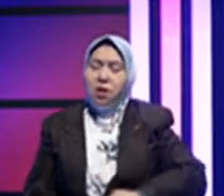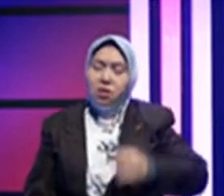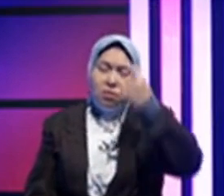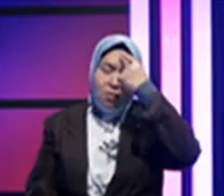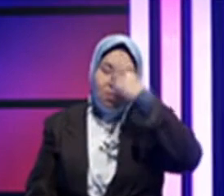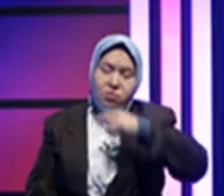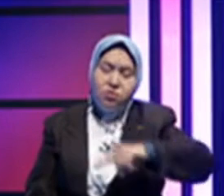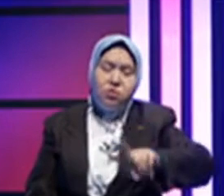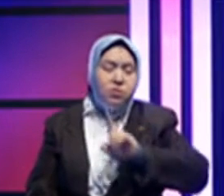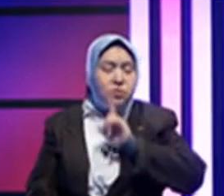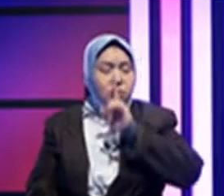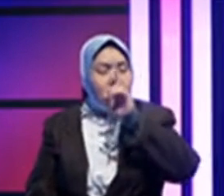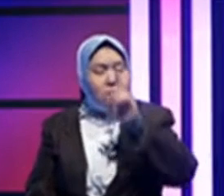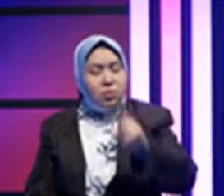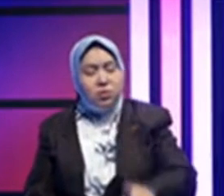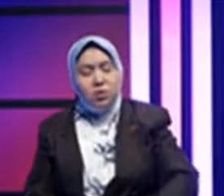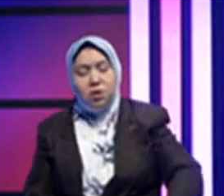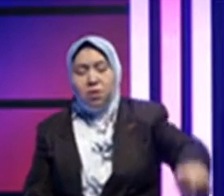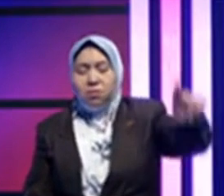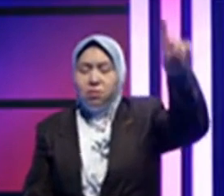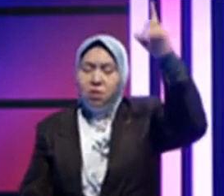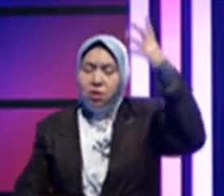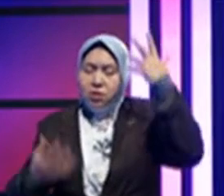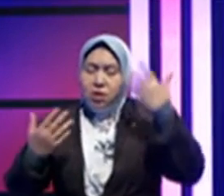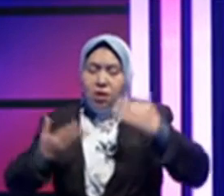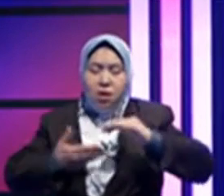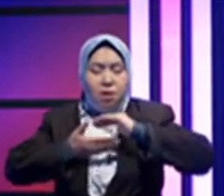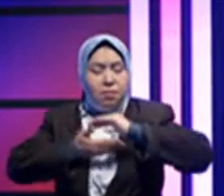ولقد أرسلنا من